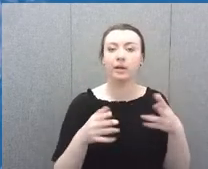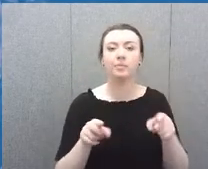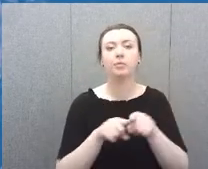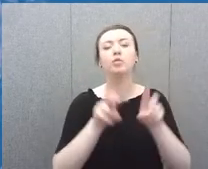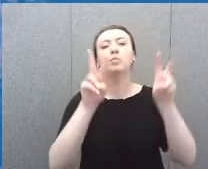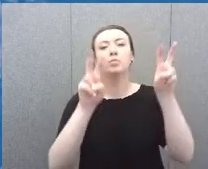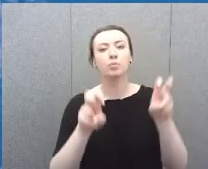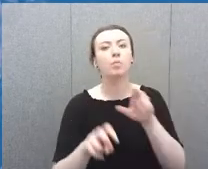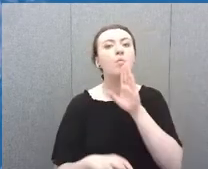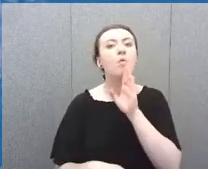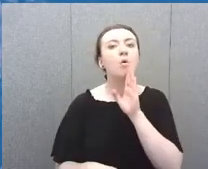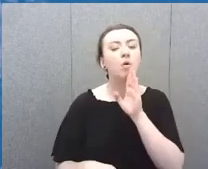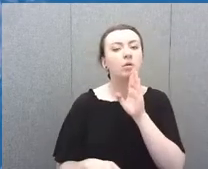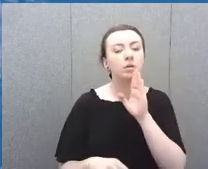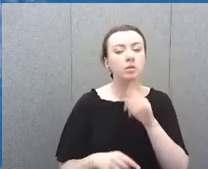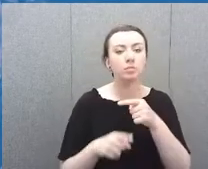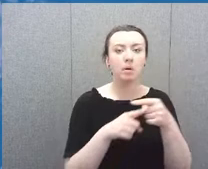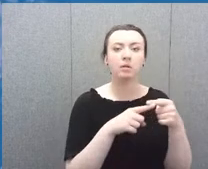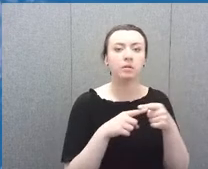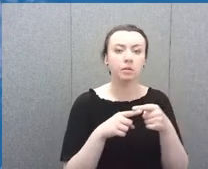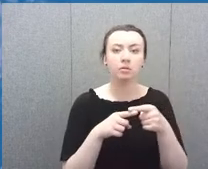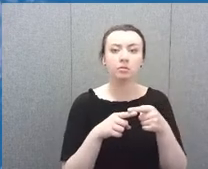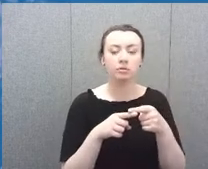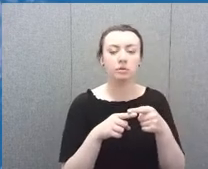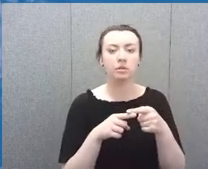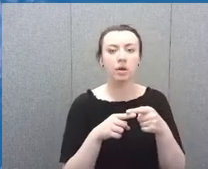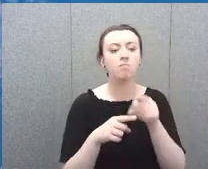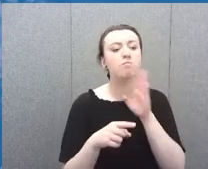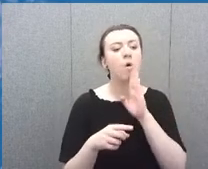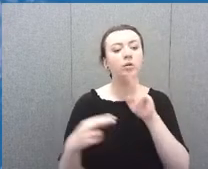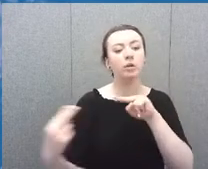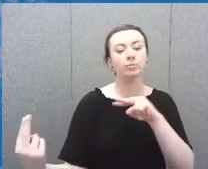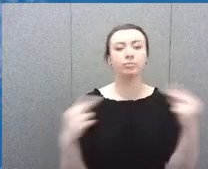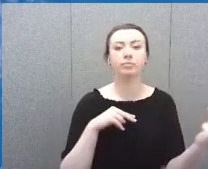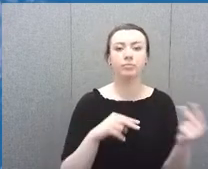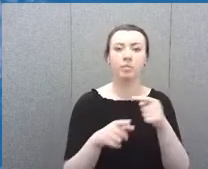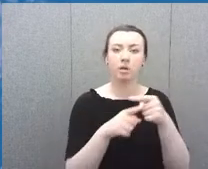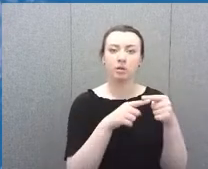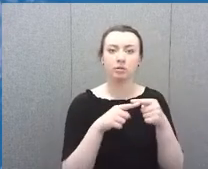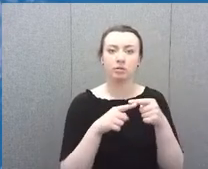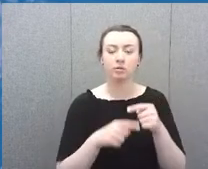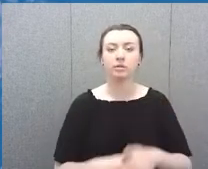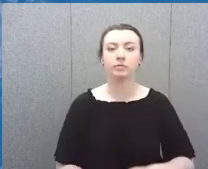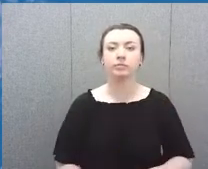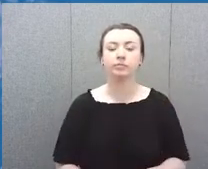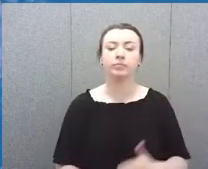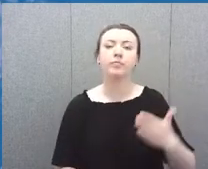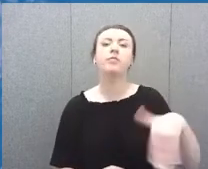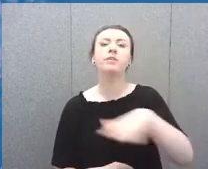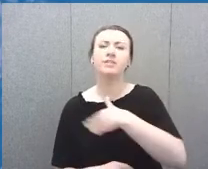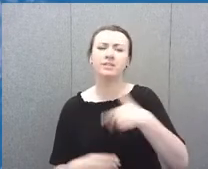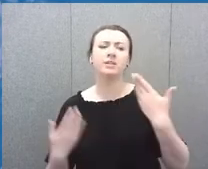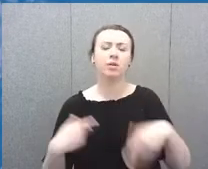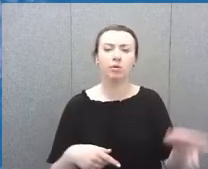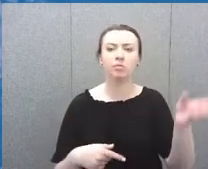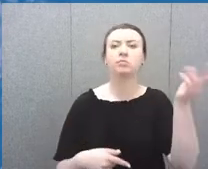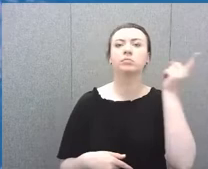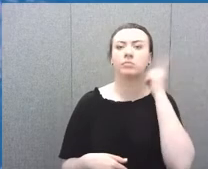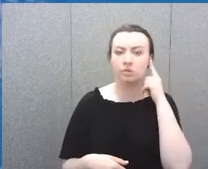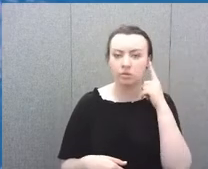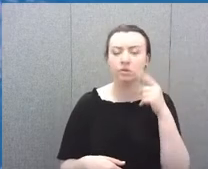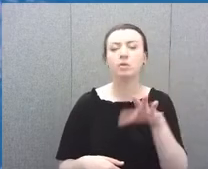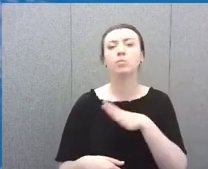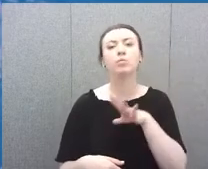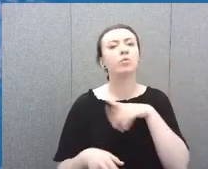женскую революцию. Беларусь стала